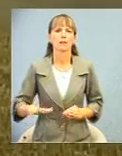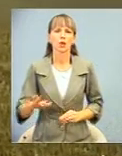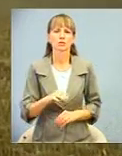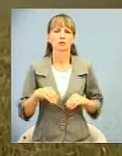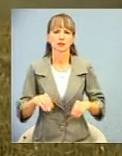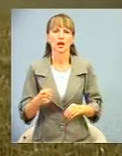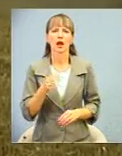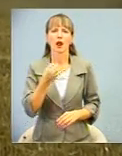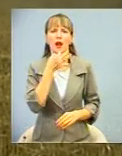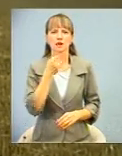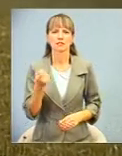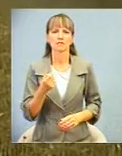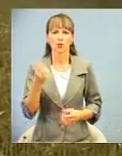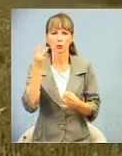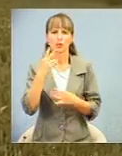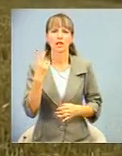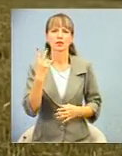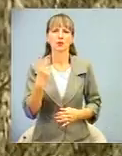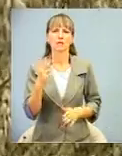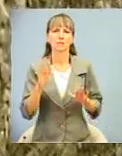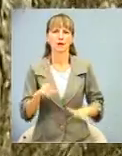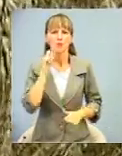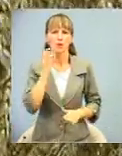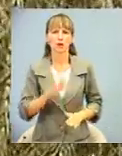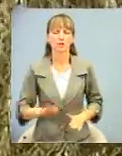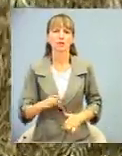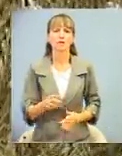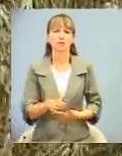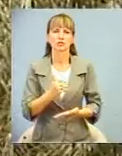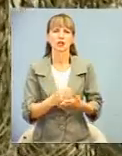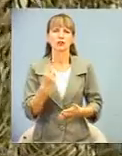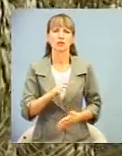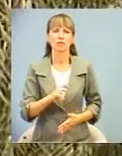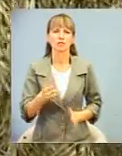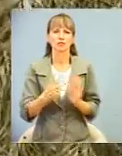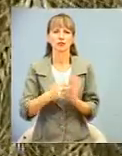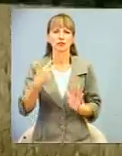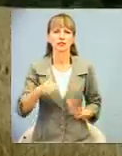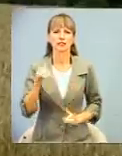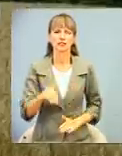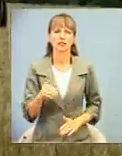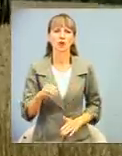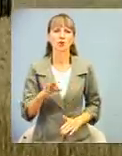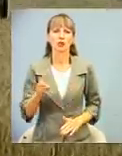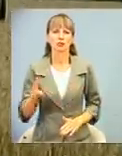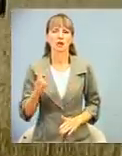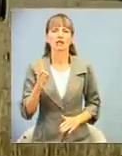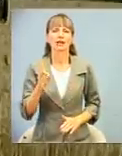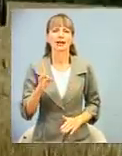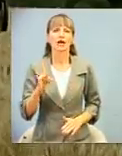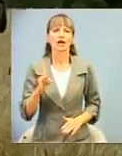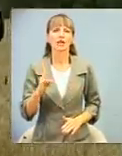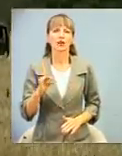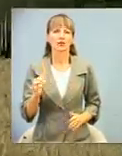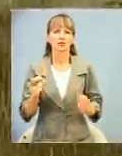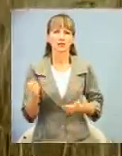посіву ранньозернових культур на другому місці в Україні з результатом 2 мільйони 830 тисяч тонн. На Кіровоградщині поки зібрали в